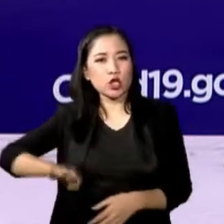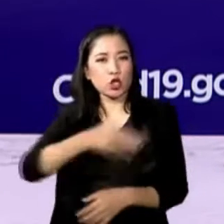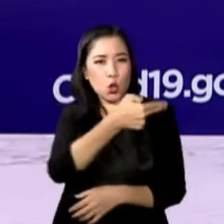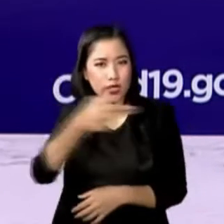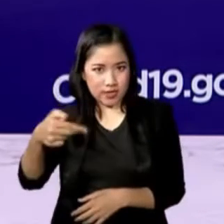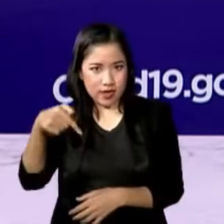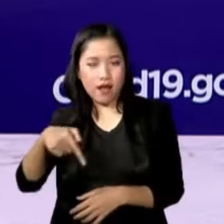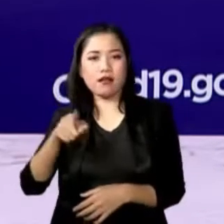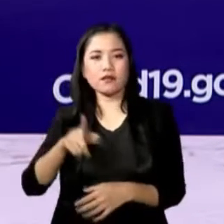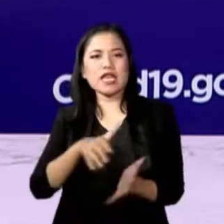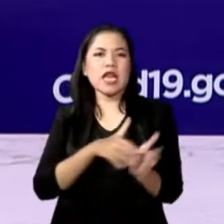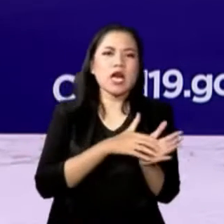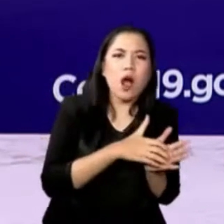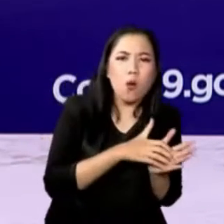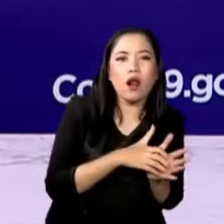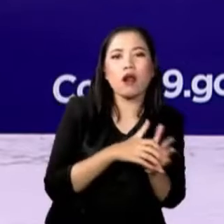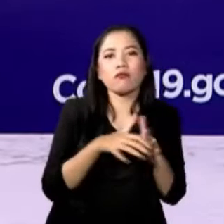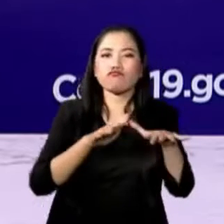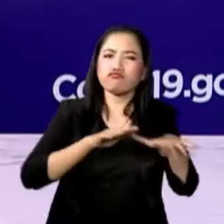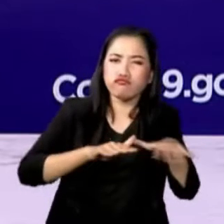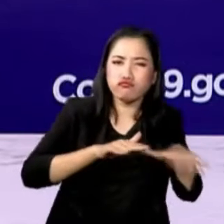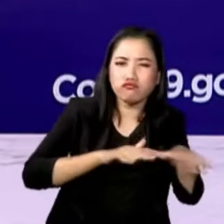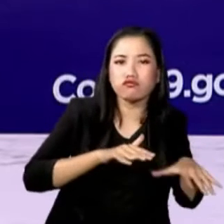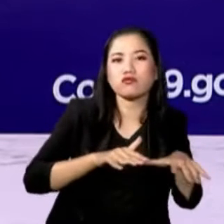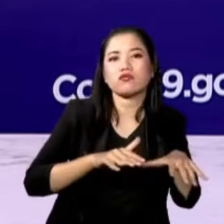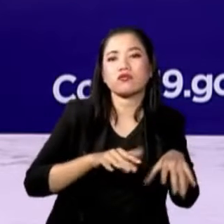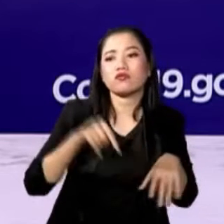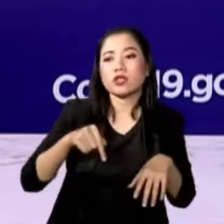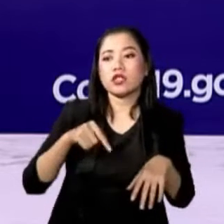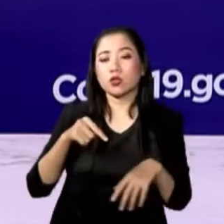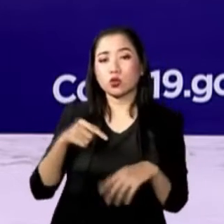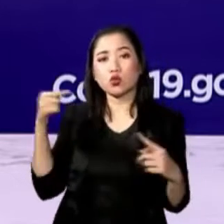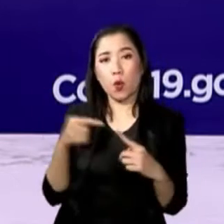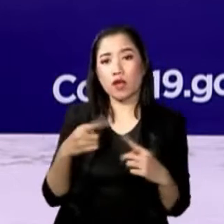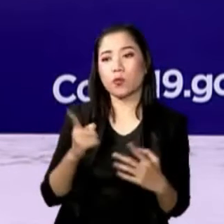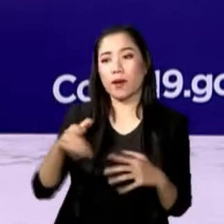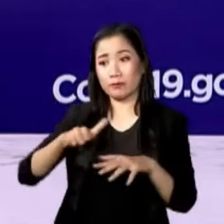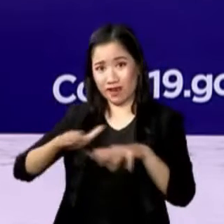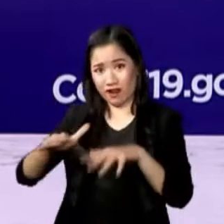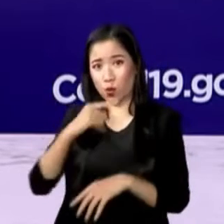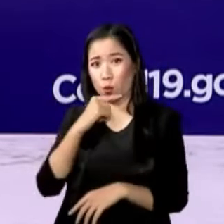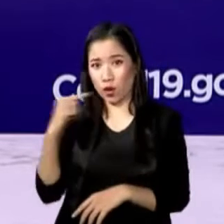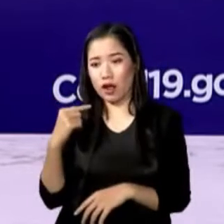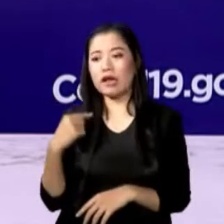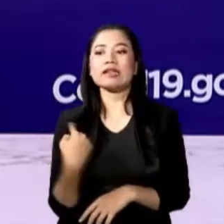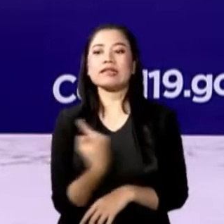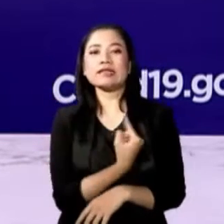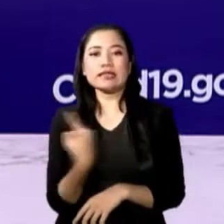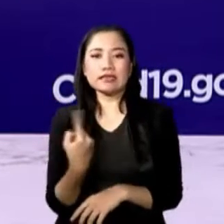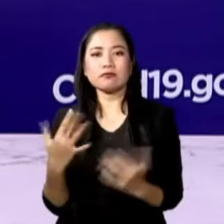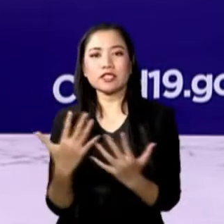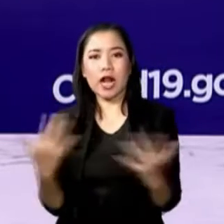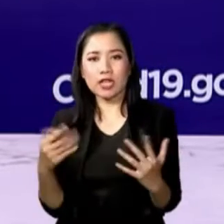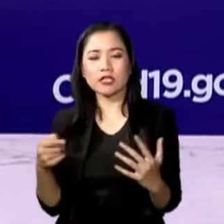rawan bencana alam. Maka untuk mengurangi dampak bencana menjadi sebuah kewajiban